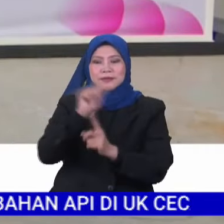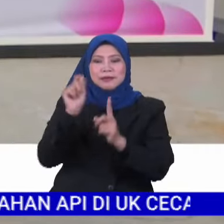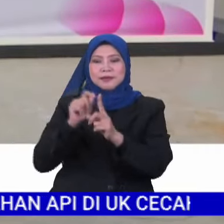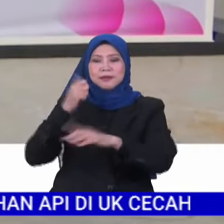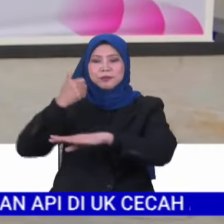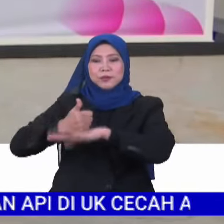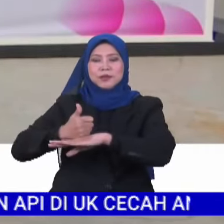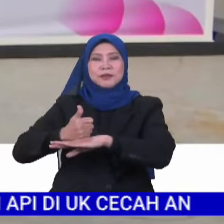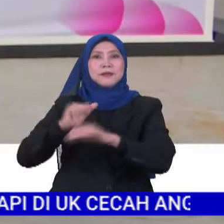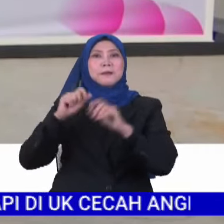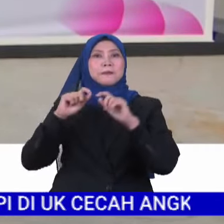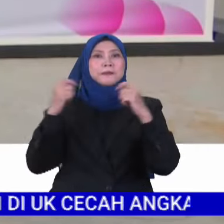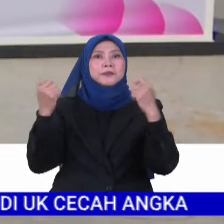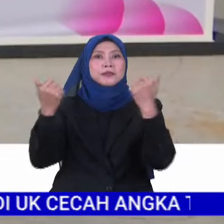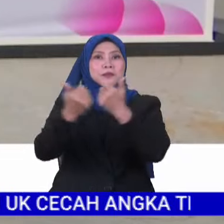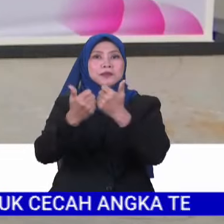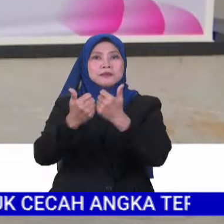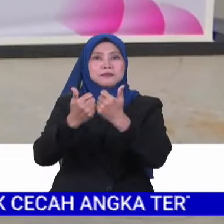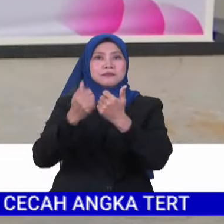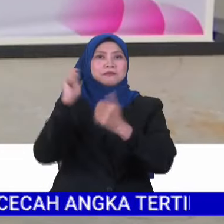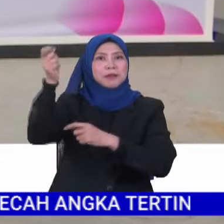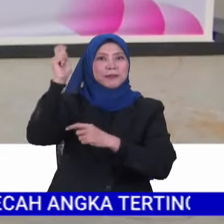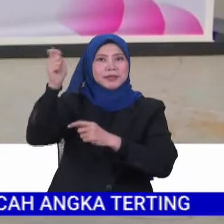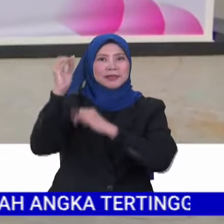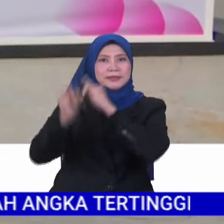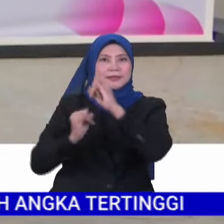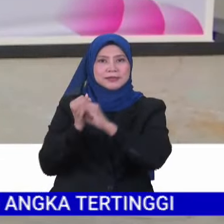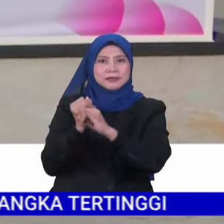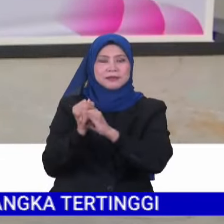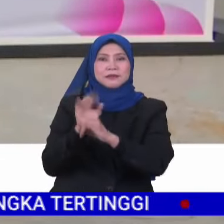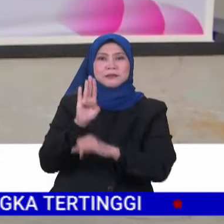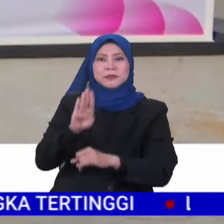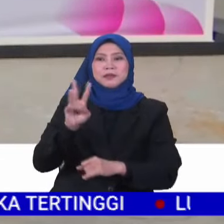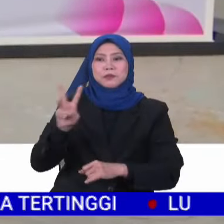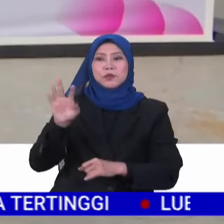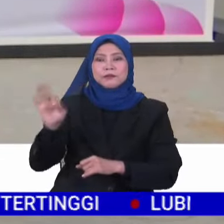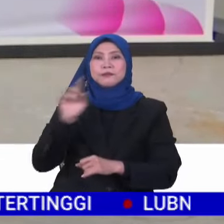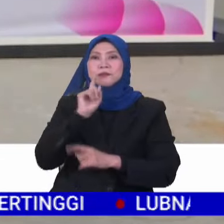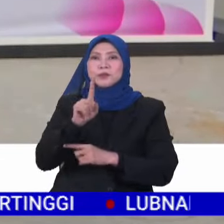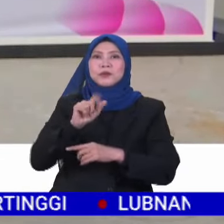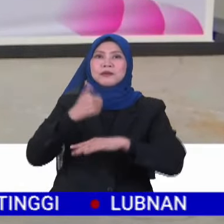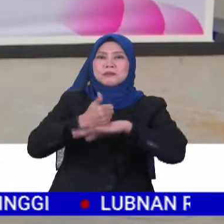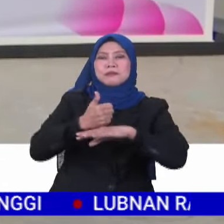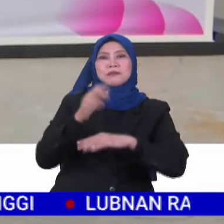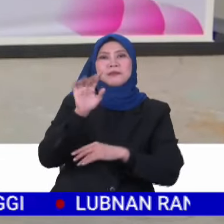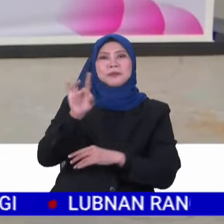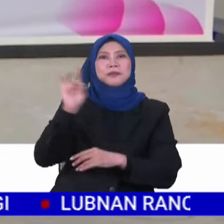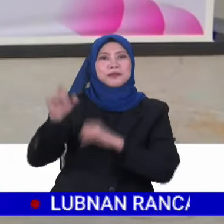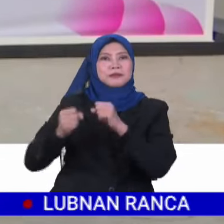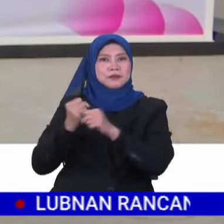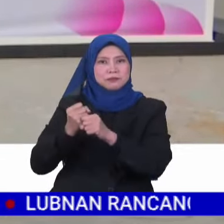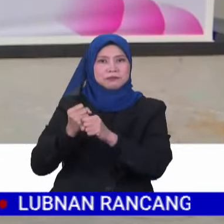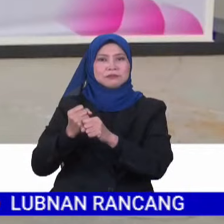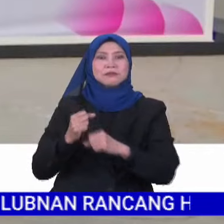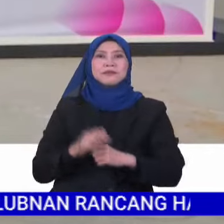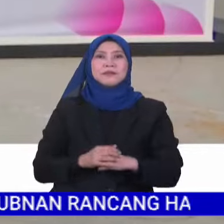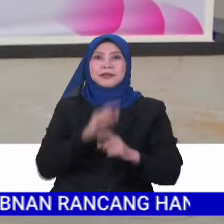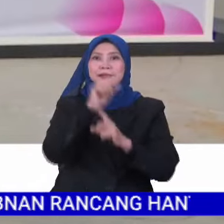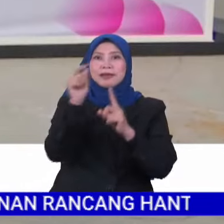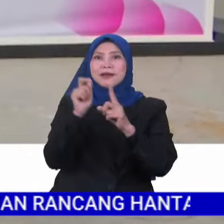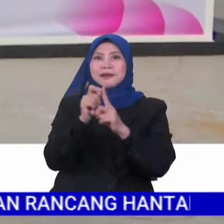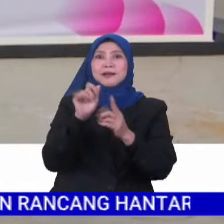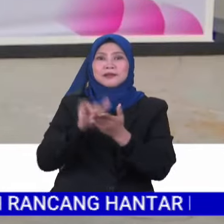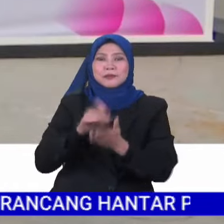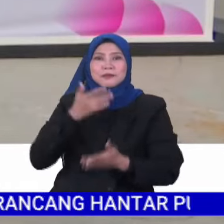tareh penumbuhan persekutuan remiten adalah bangsa bila BF yang ditubuhkan hampir 88 tahun yang lalu diharapkan oleh